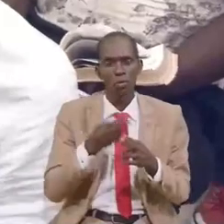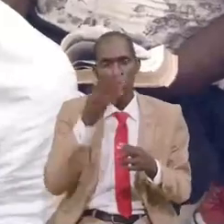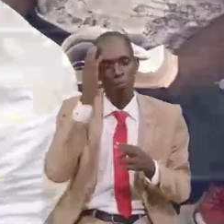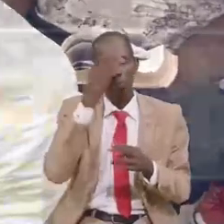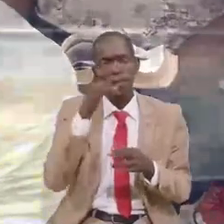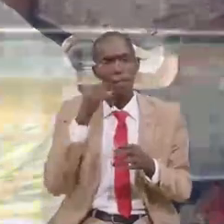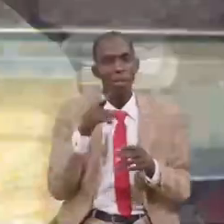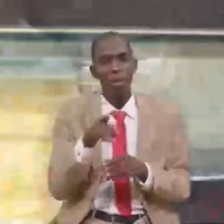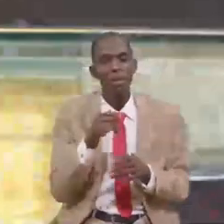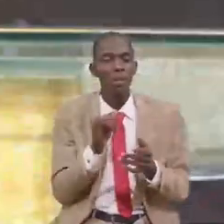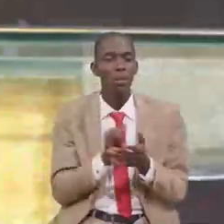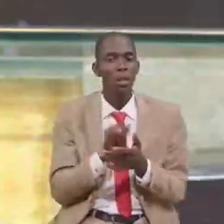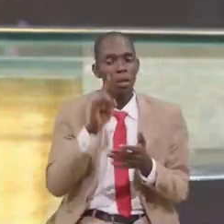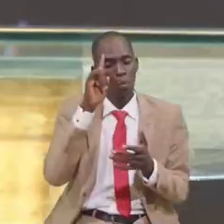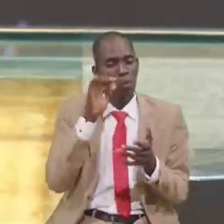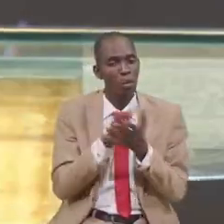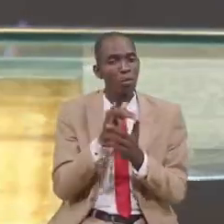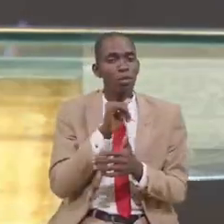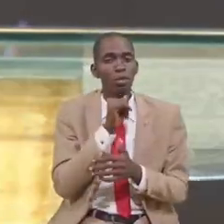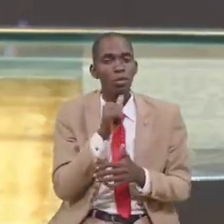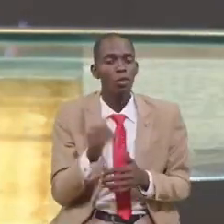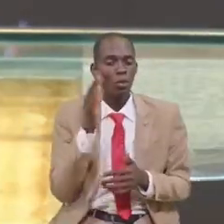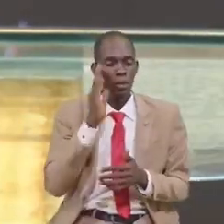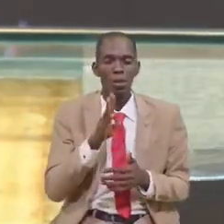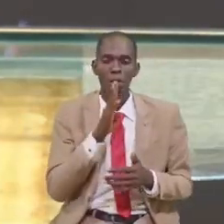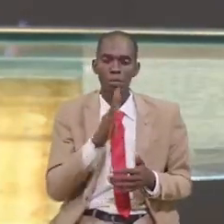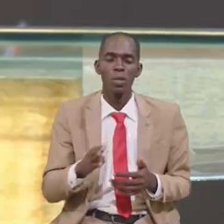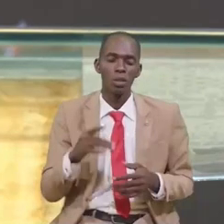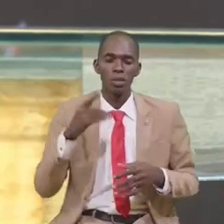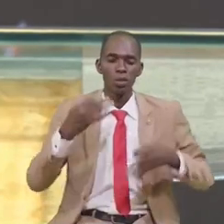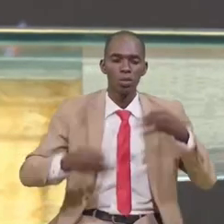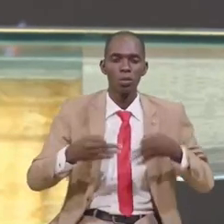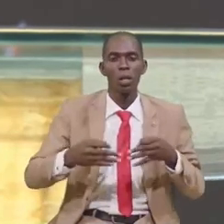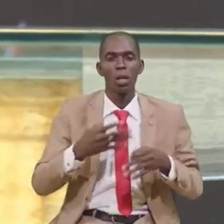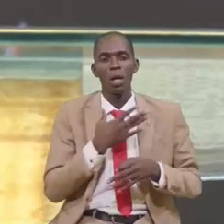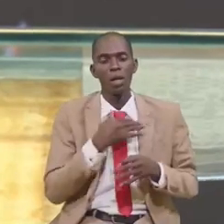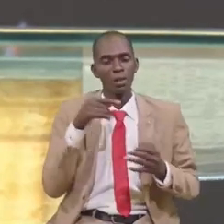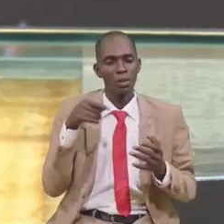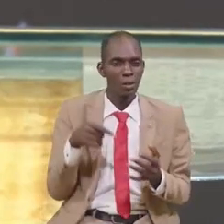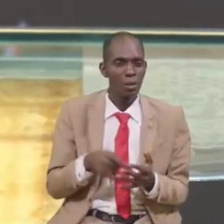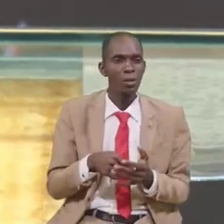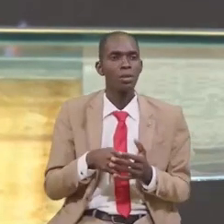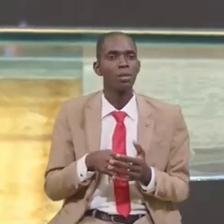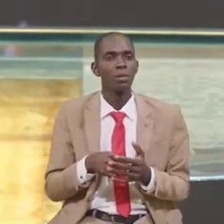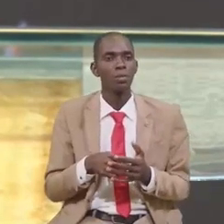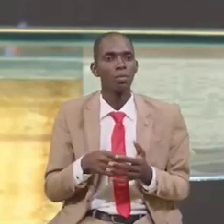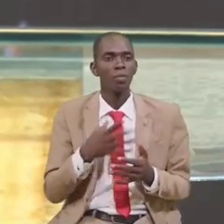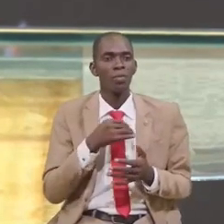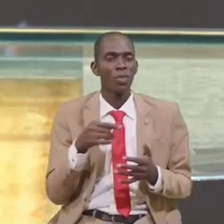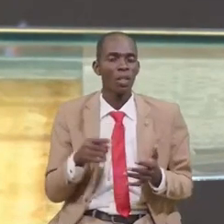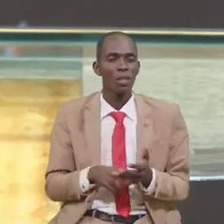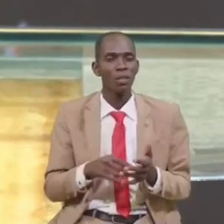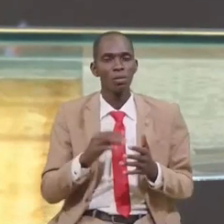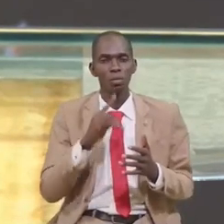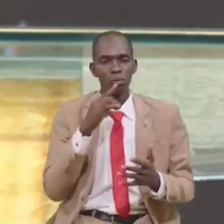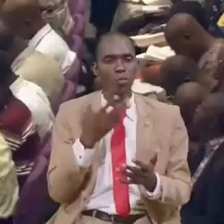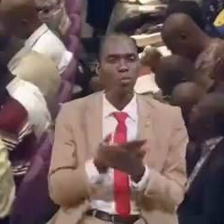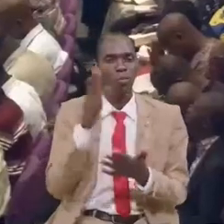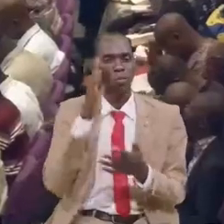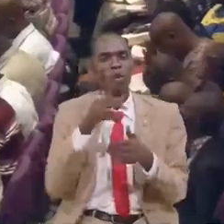condamné. Voici les miracles qui accompagneront ceux qui auront cru. Ceux qui auront cru. Ceux qui auront cru.